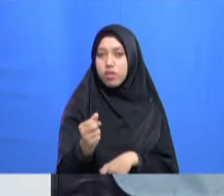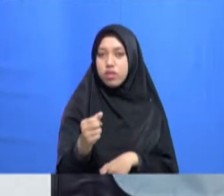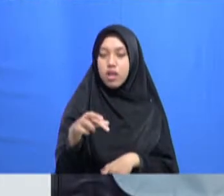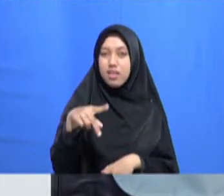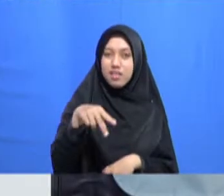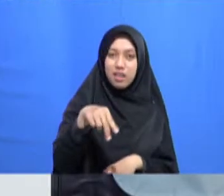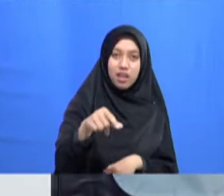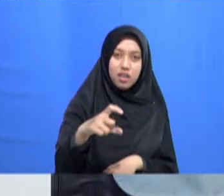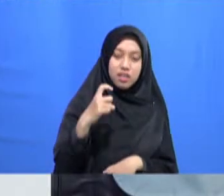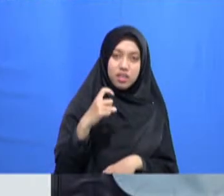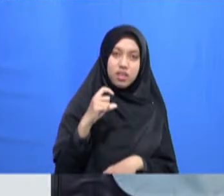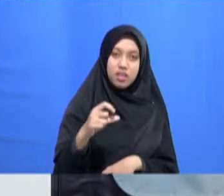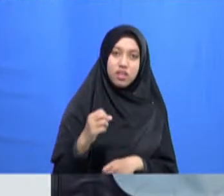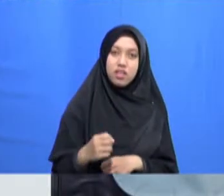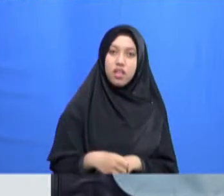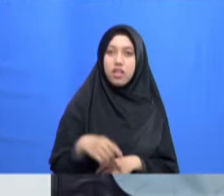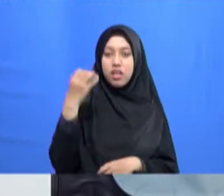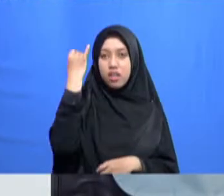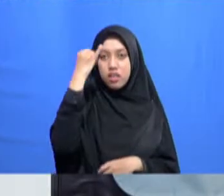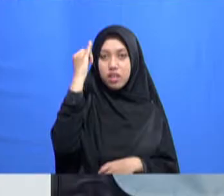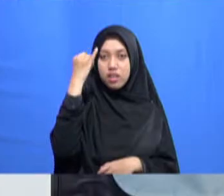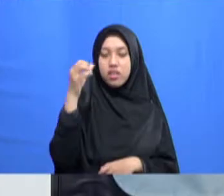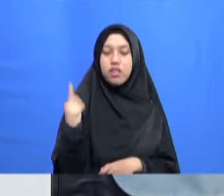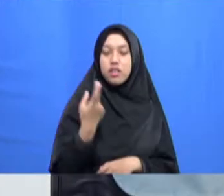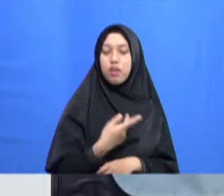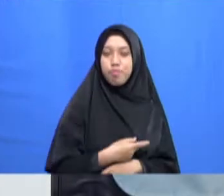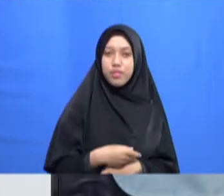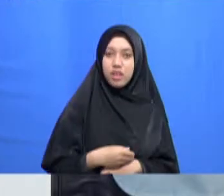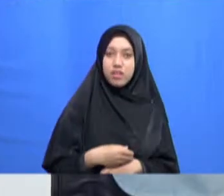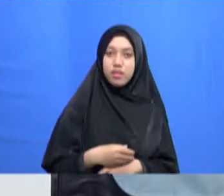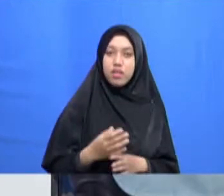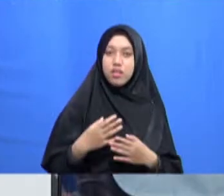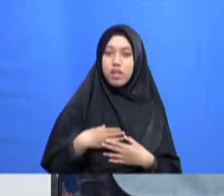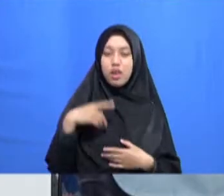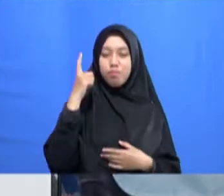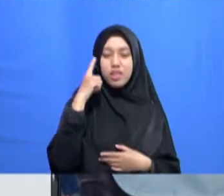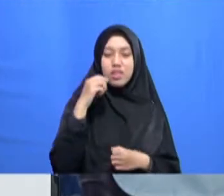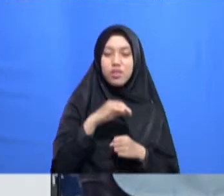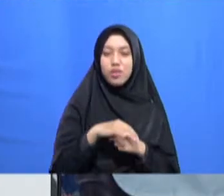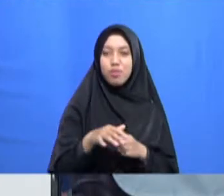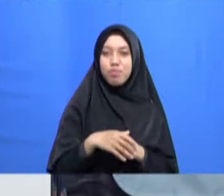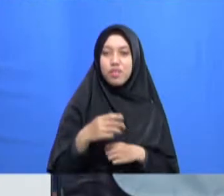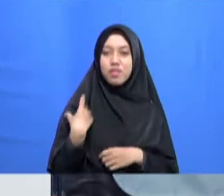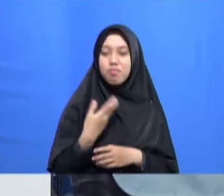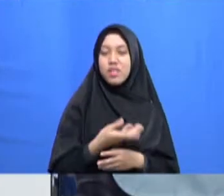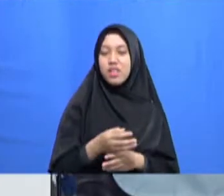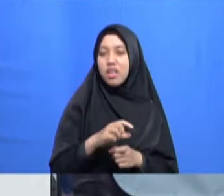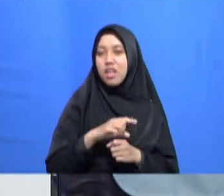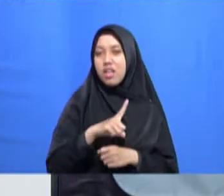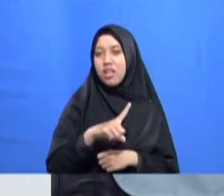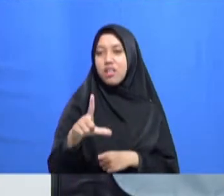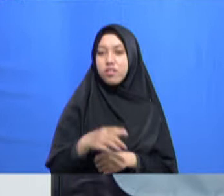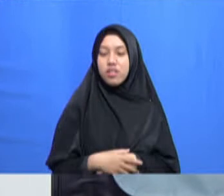kita, inovasi kita dengan tentang keuangan daerah. Saya kira ini saya minta dilanjutkan. Terima kasih. Terima